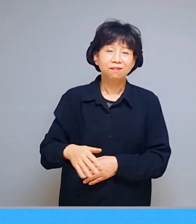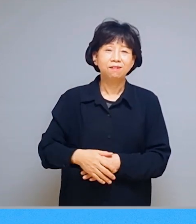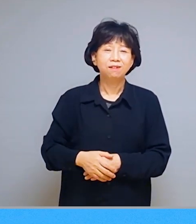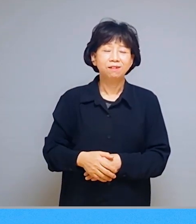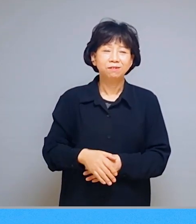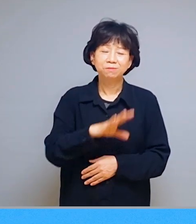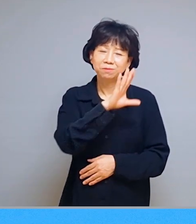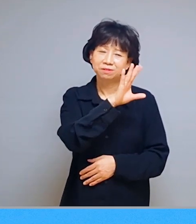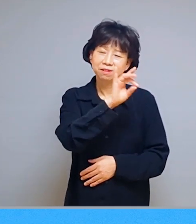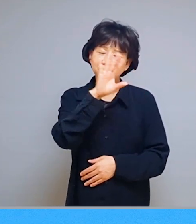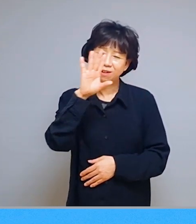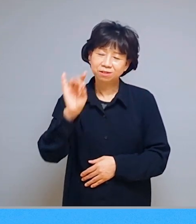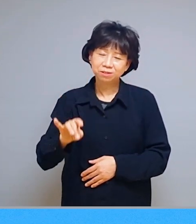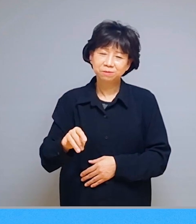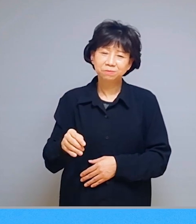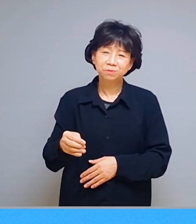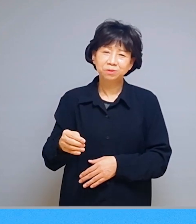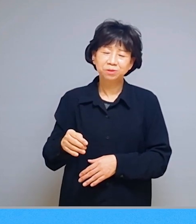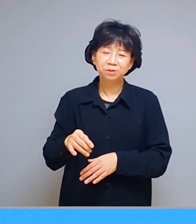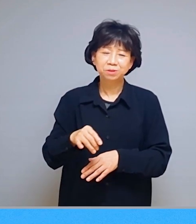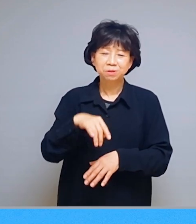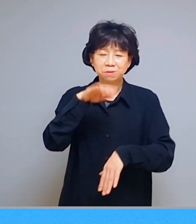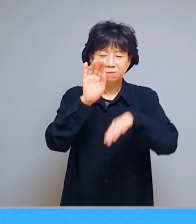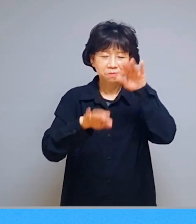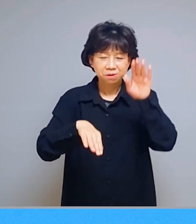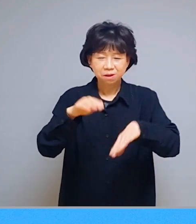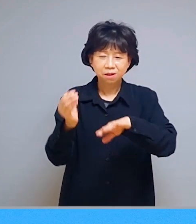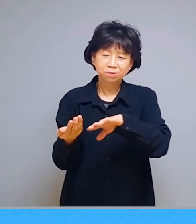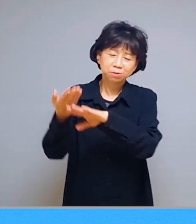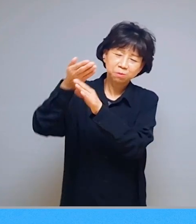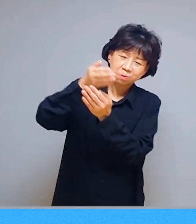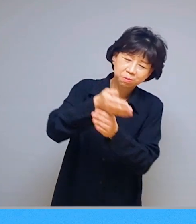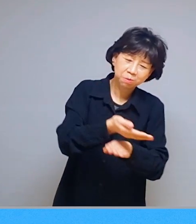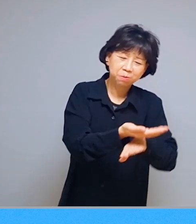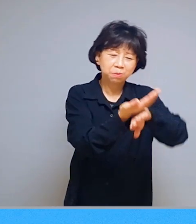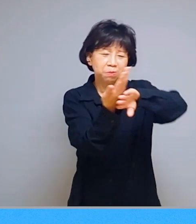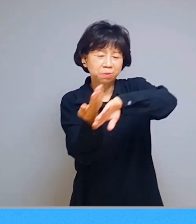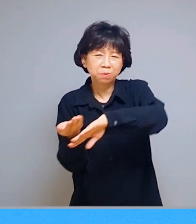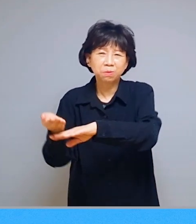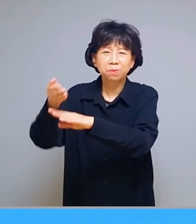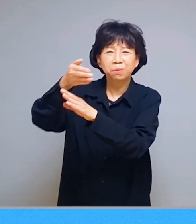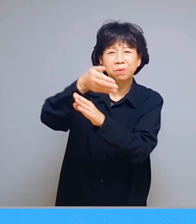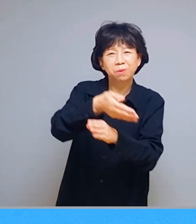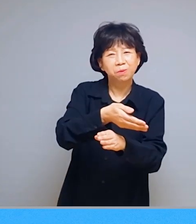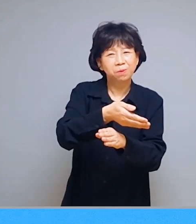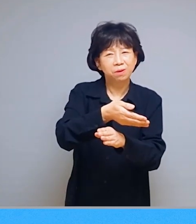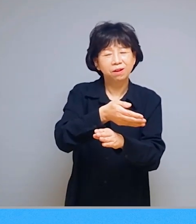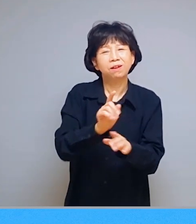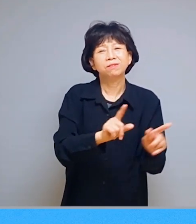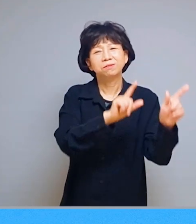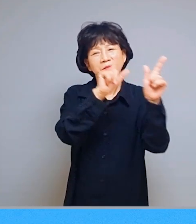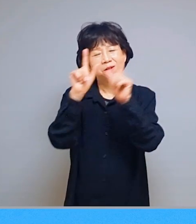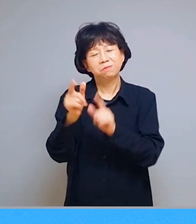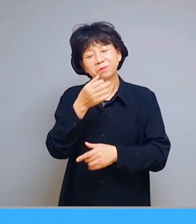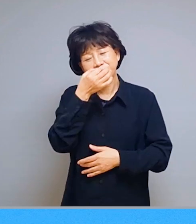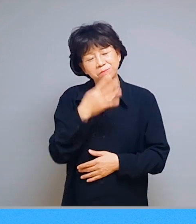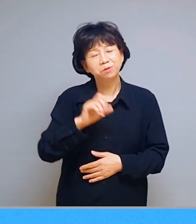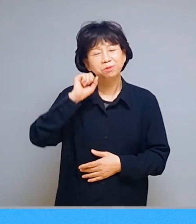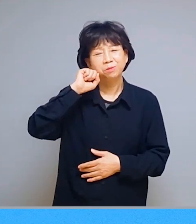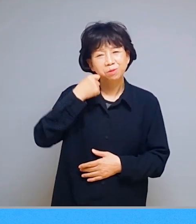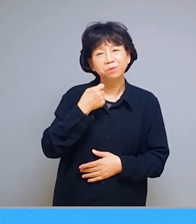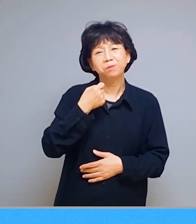것 같아요. 어느 날 사업이 참 어렵습니다. 그렇죠? 요즘 많이들